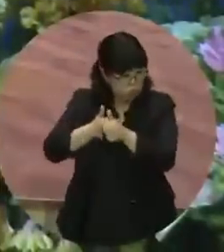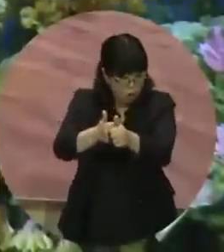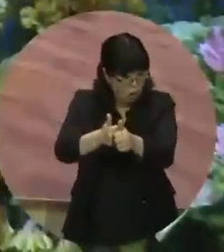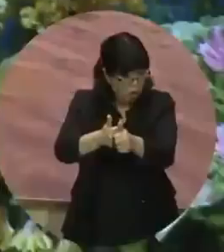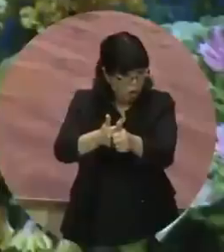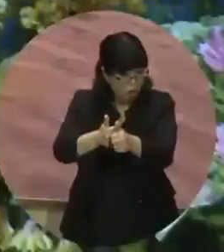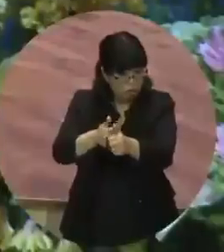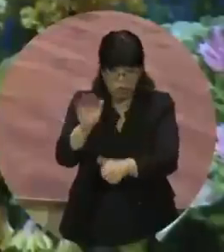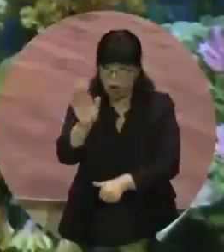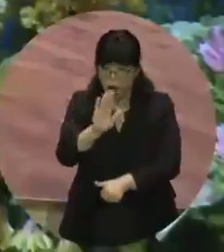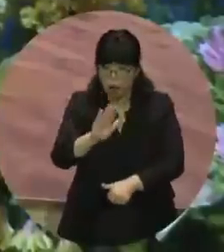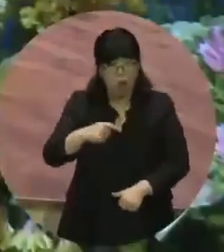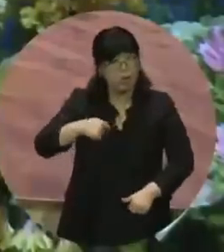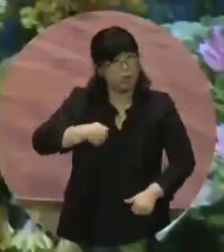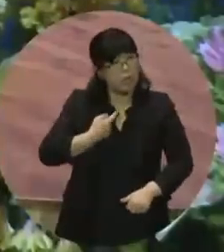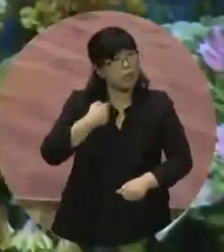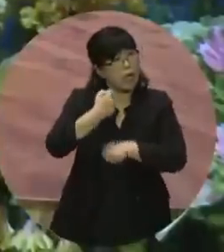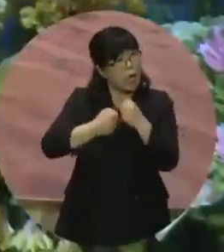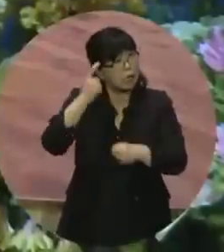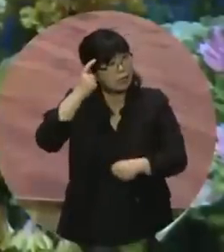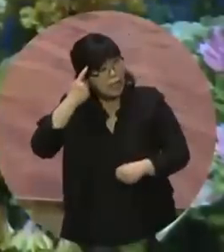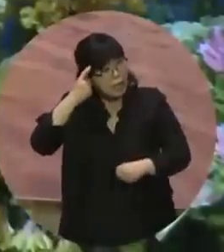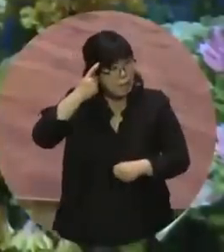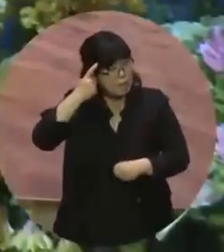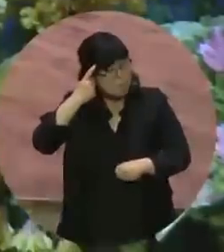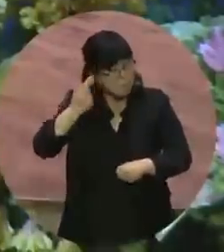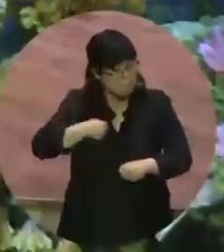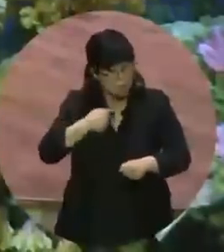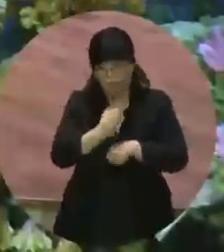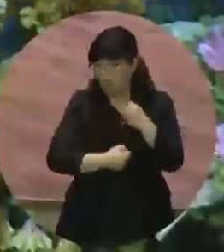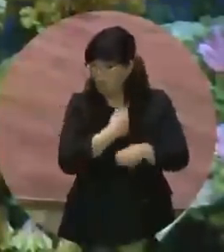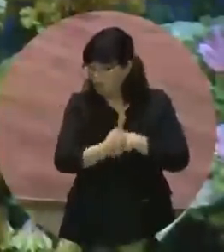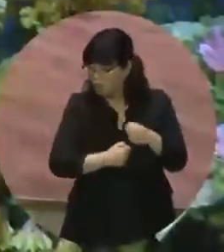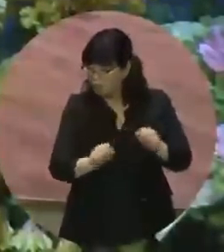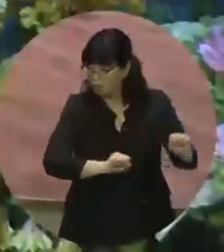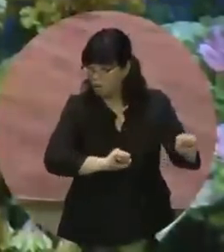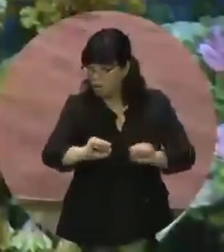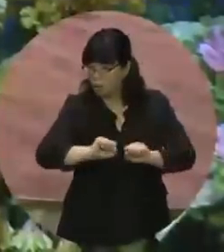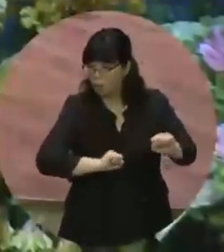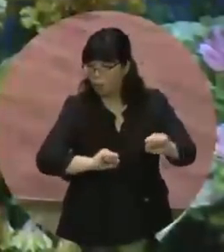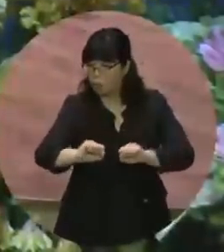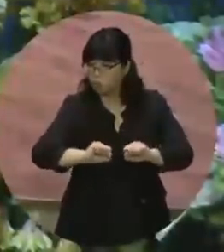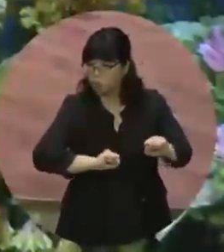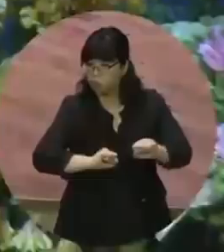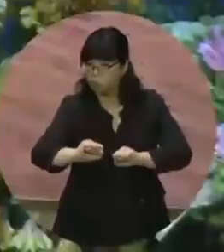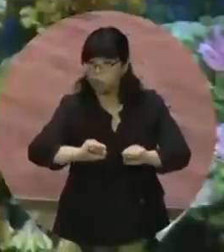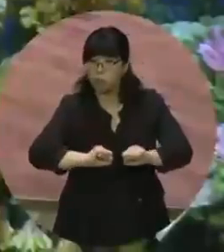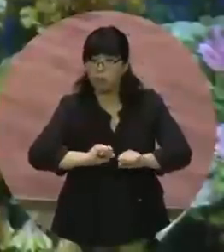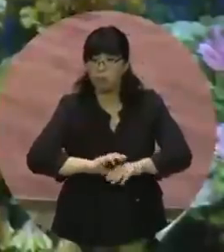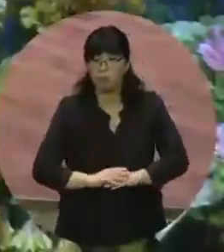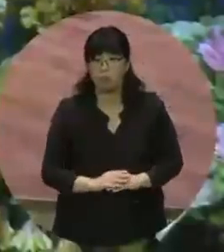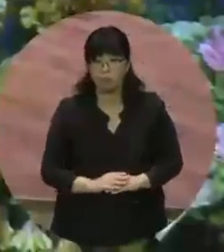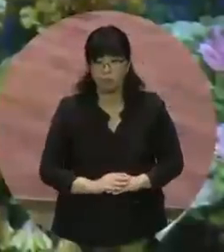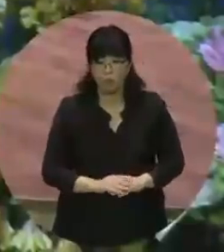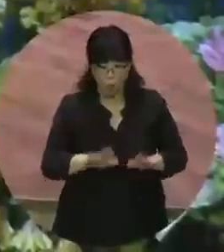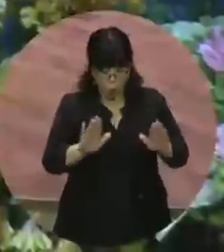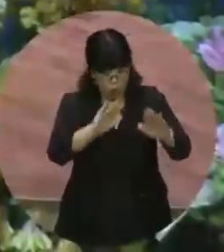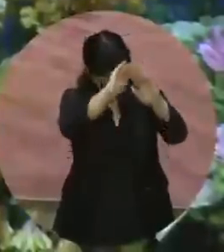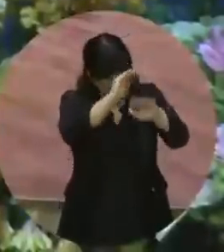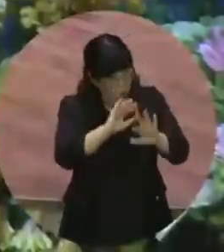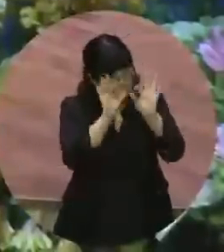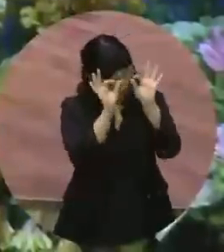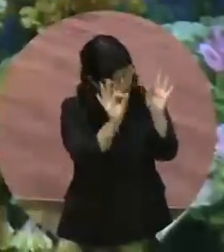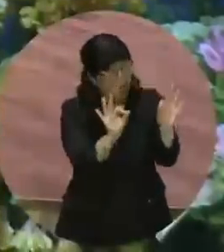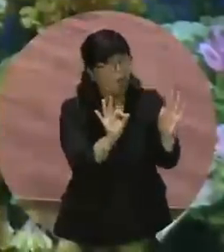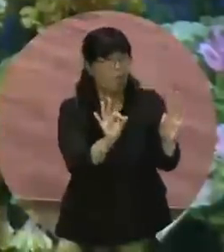우리 영계적 성도들은 오늘 본문 내용을 통해서요, 아, 영적 반면 교사로 삼아가지고